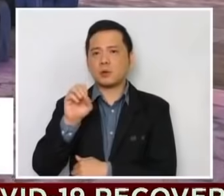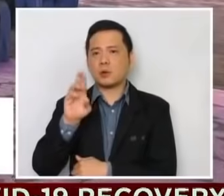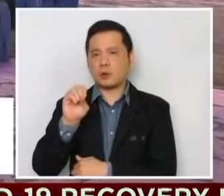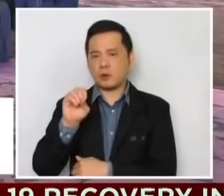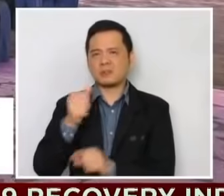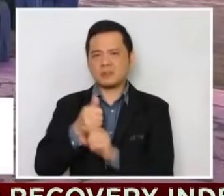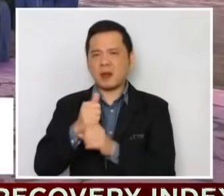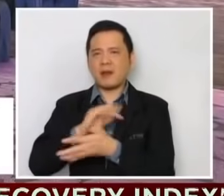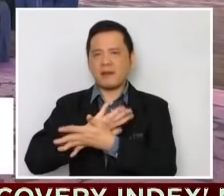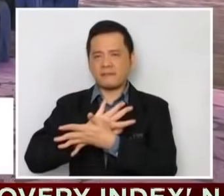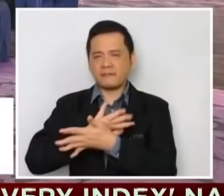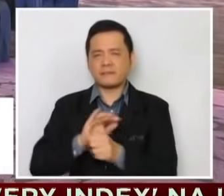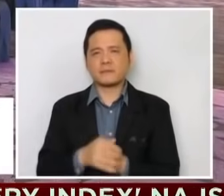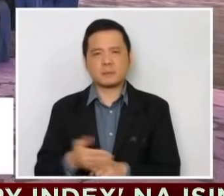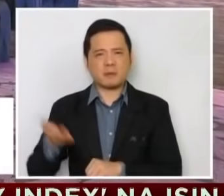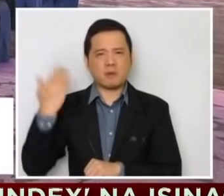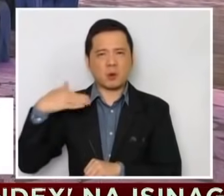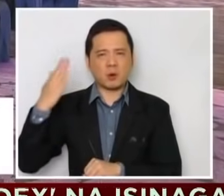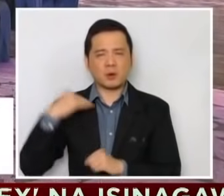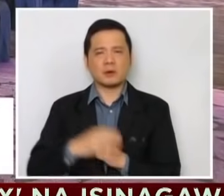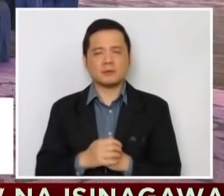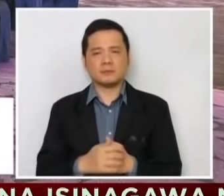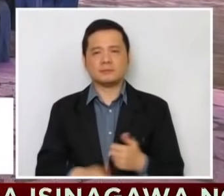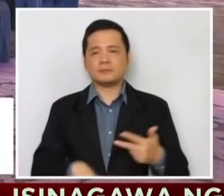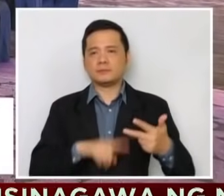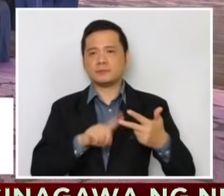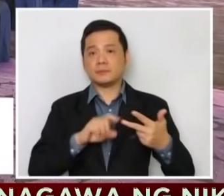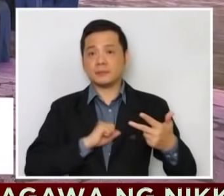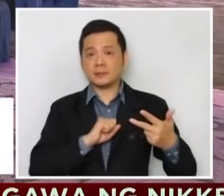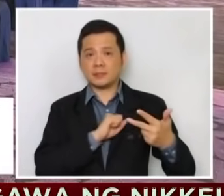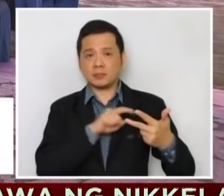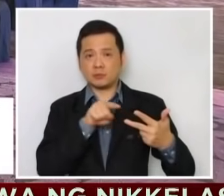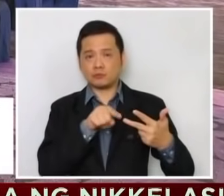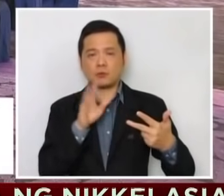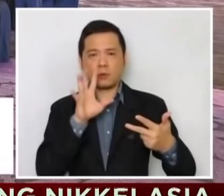COVID-19. Kakandidato sa pagka-senador si Teodoro.